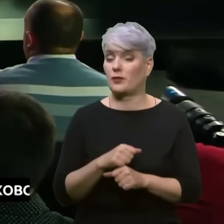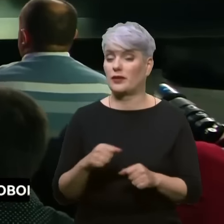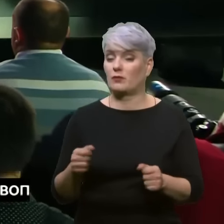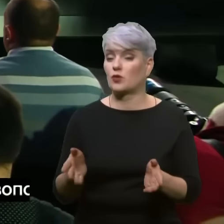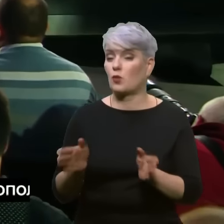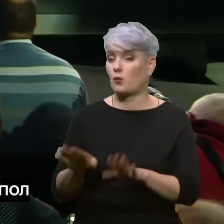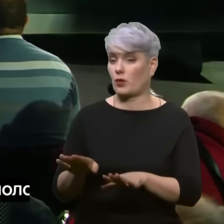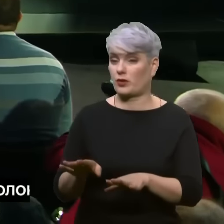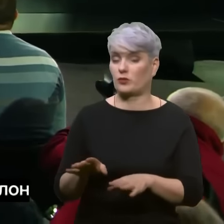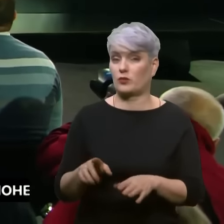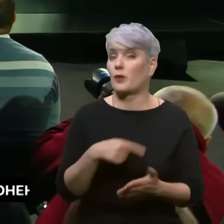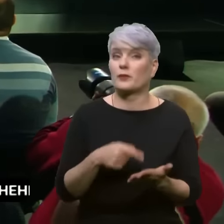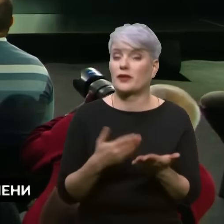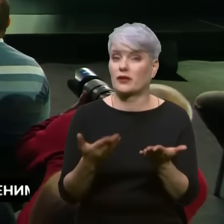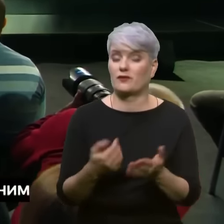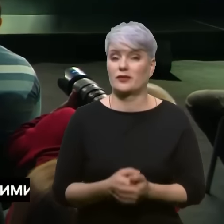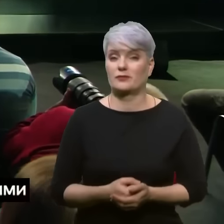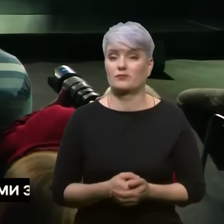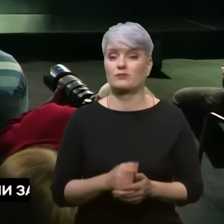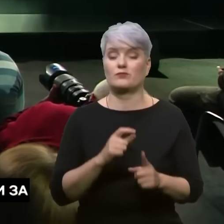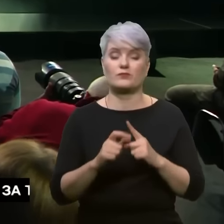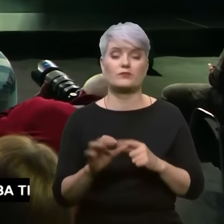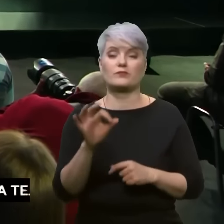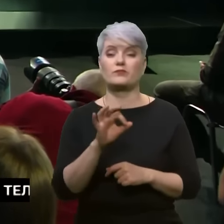дякую вам. Щодо гарантій безпеки.